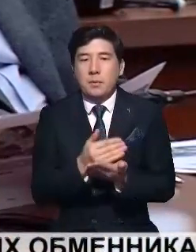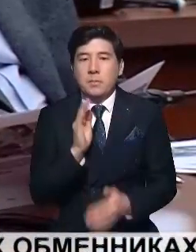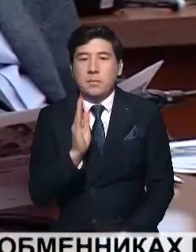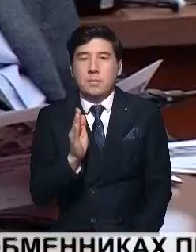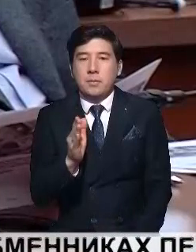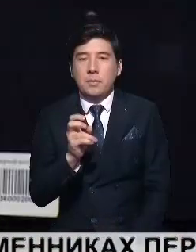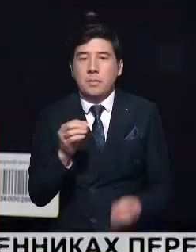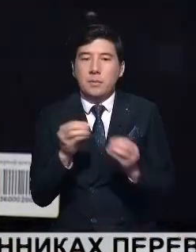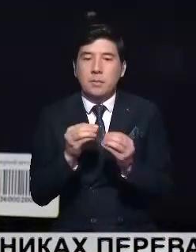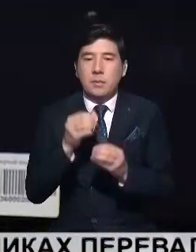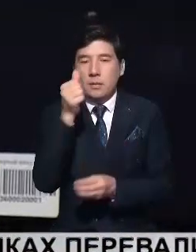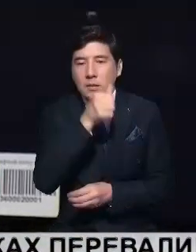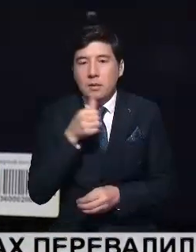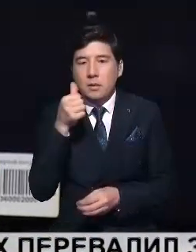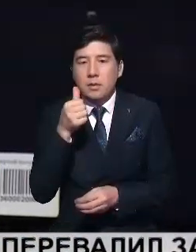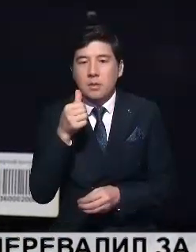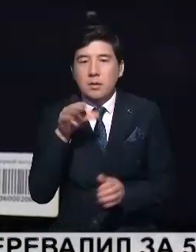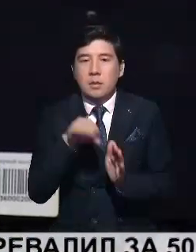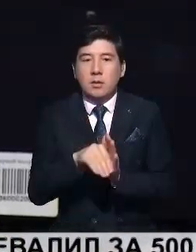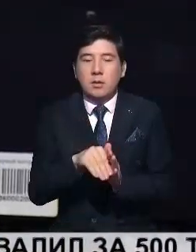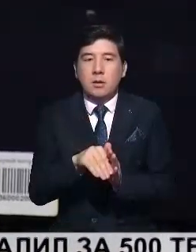спустя 10 лет.